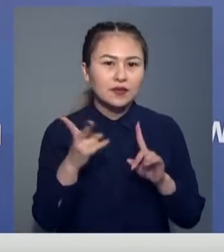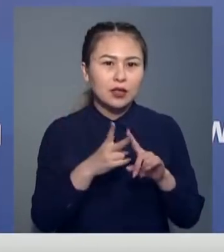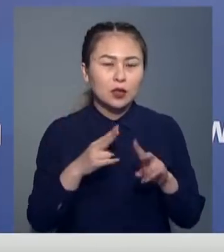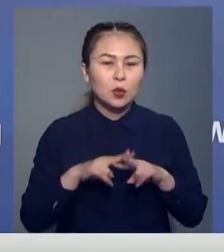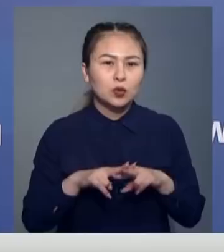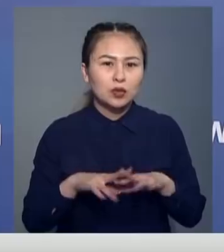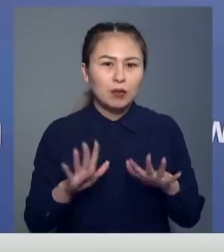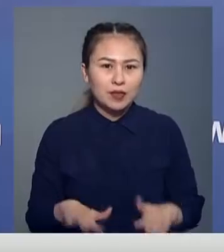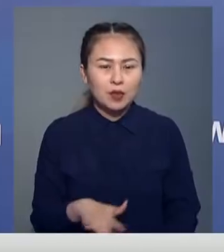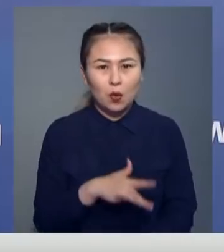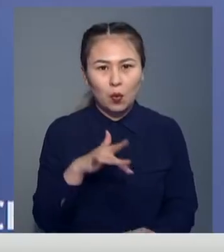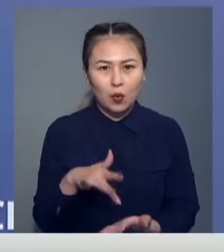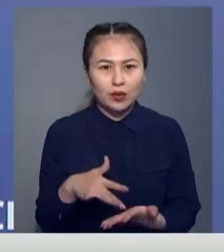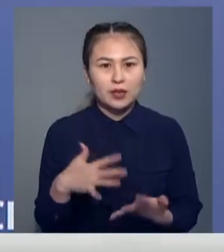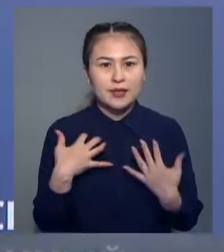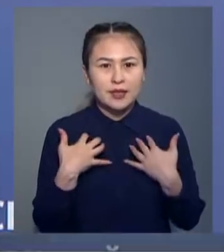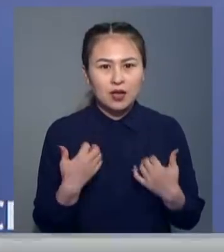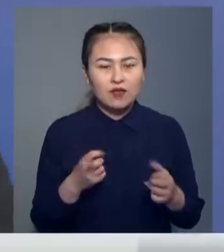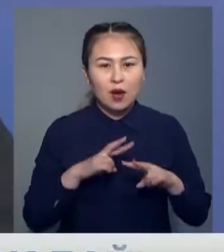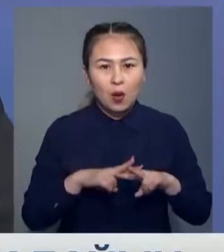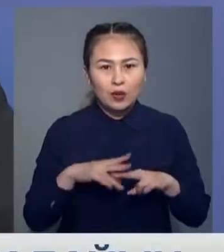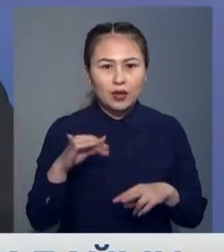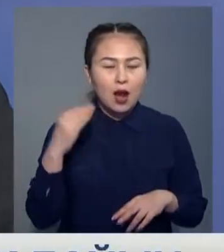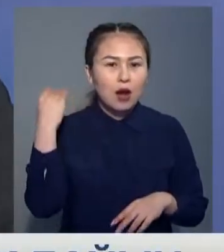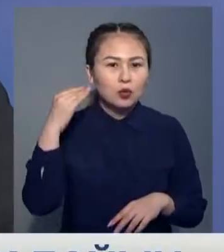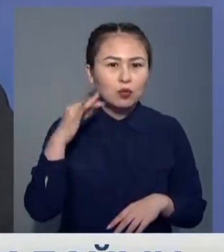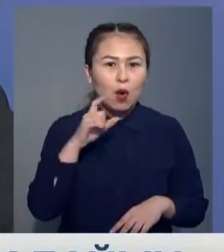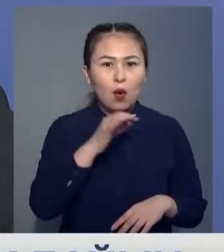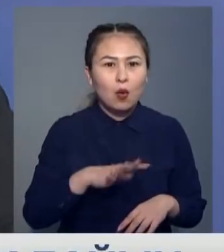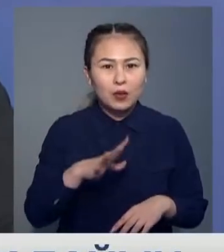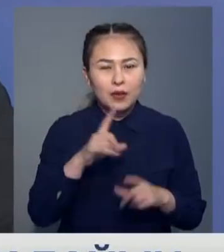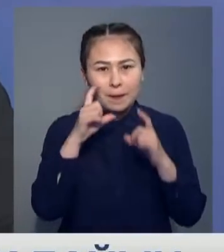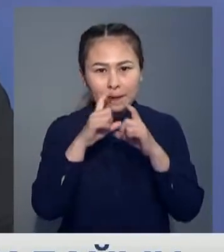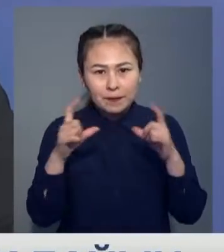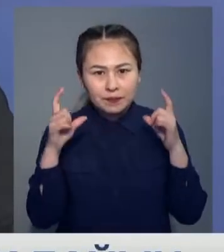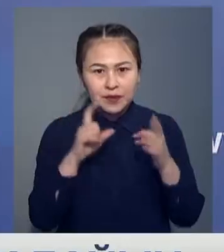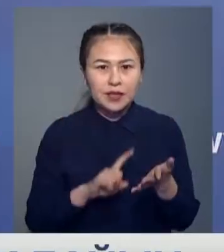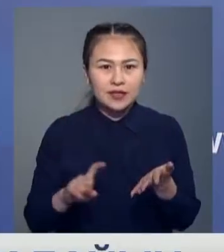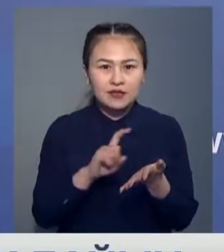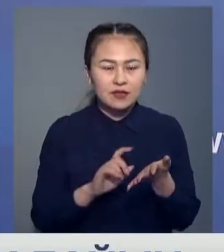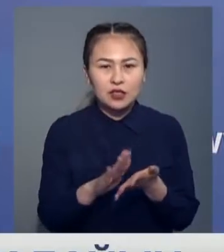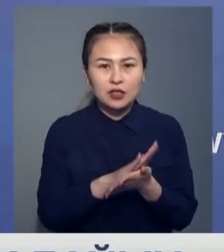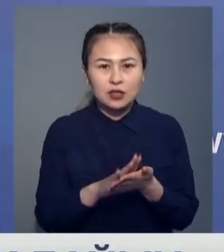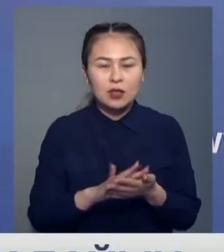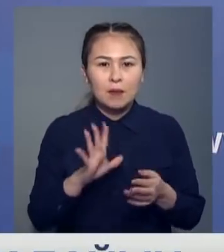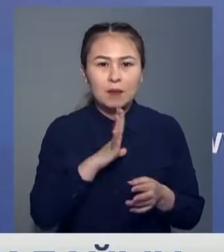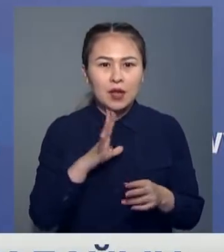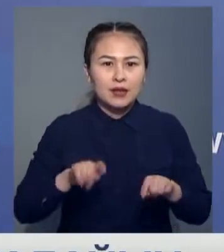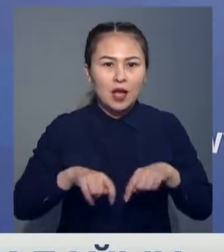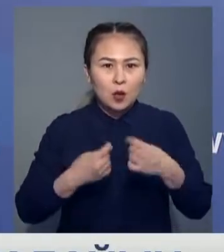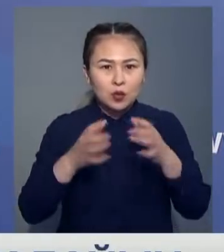Нұр-Сұлтан қаласында емделді. Елордада және Ақтөбе облысында маска және антисептикті заңсыз сатқан 40